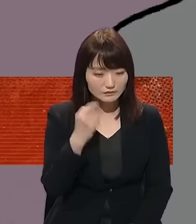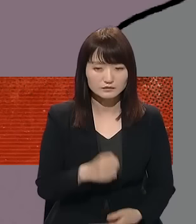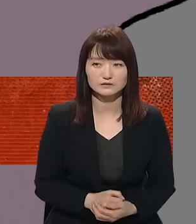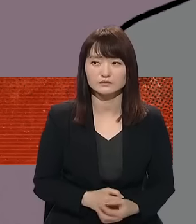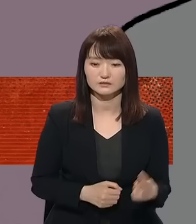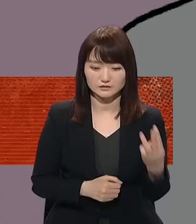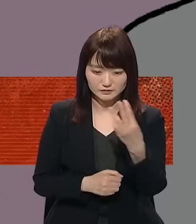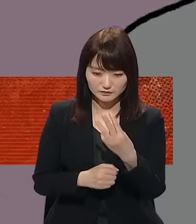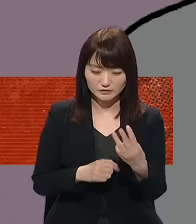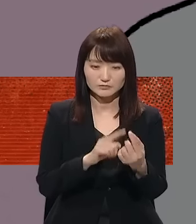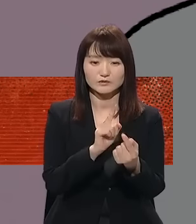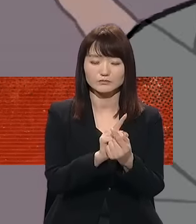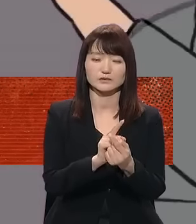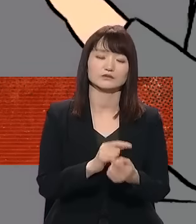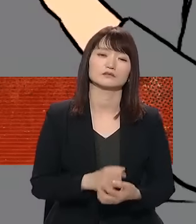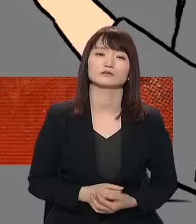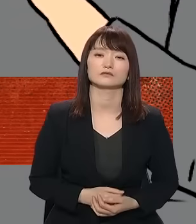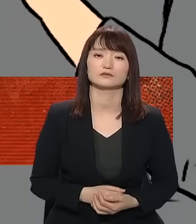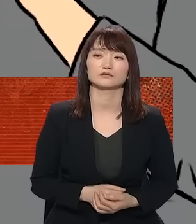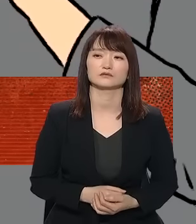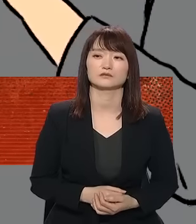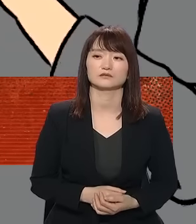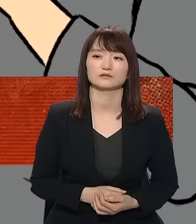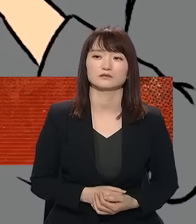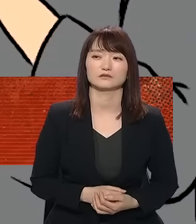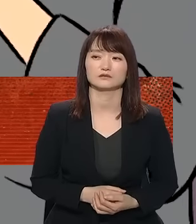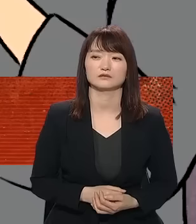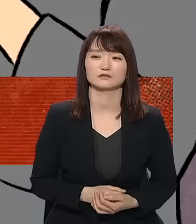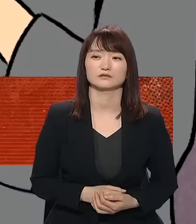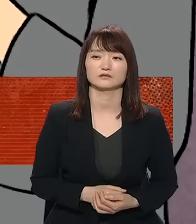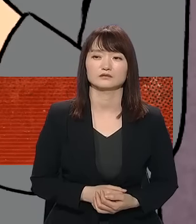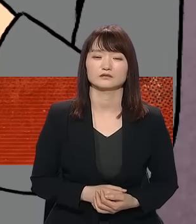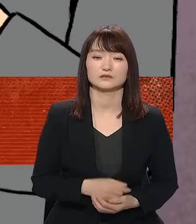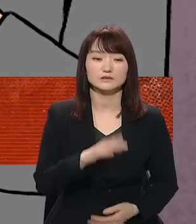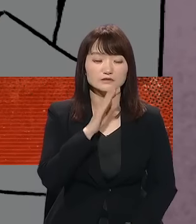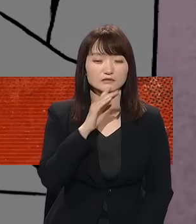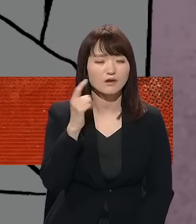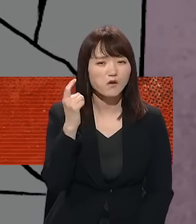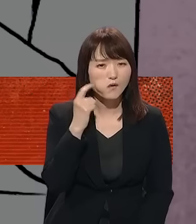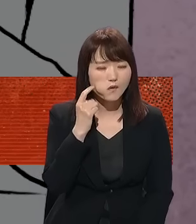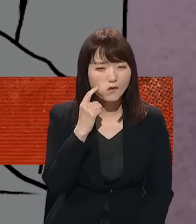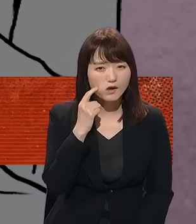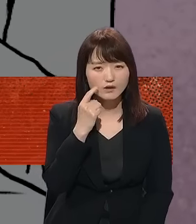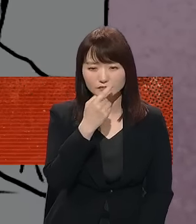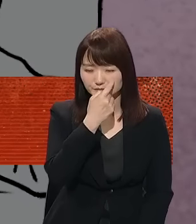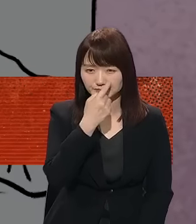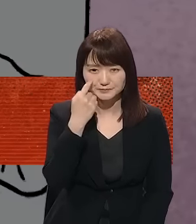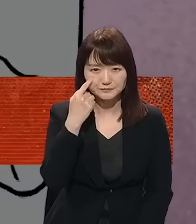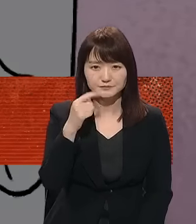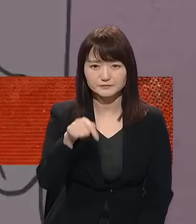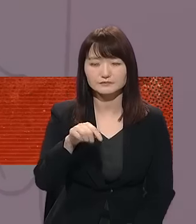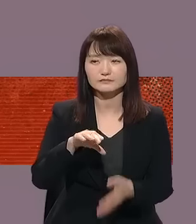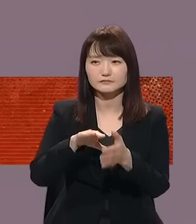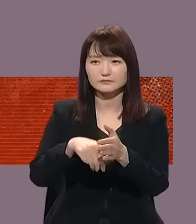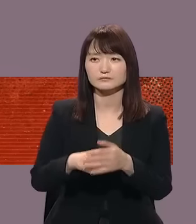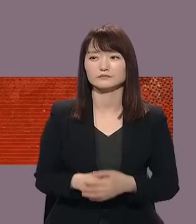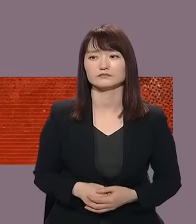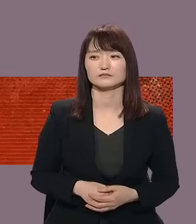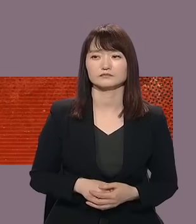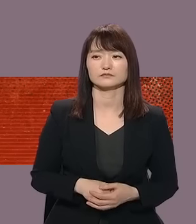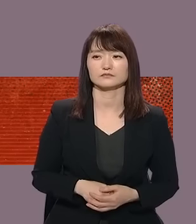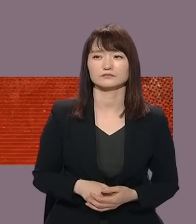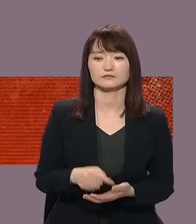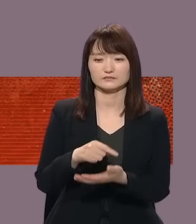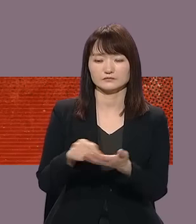피해자 하고 만나러가 가지고 삼자 대면을 해서이 진실을 밝히려고 했다고 합니다 그 과정에서 피해자고